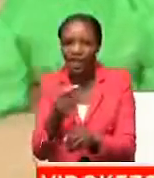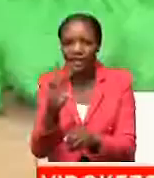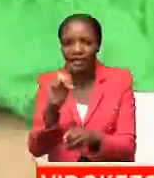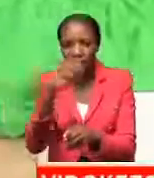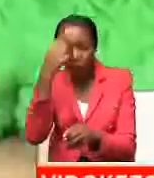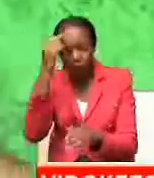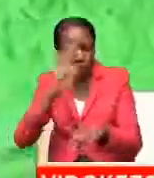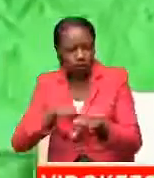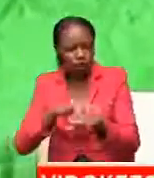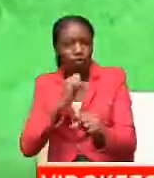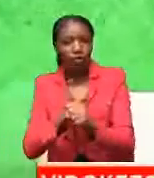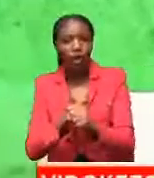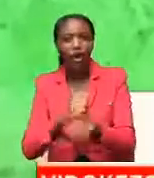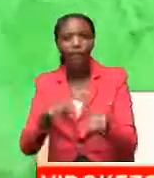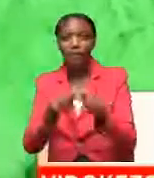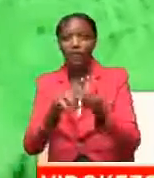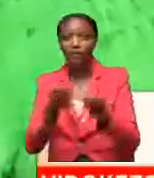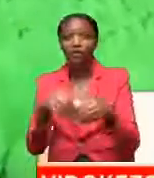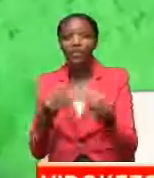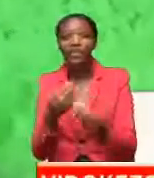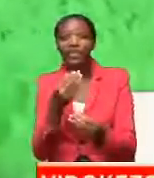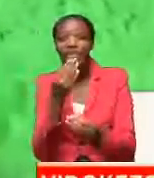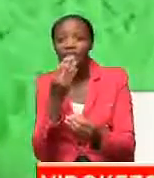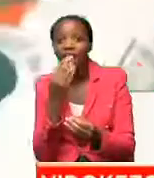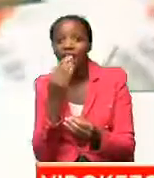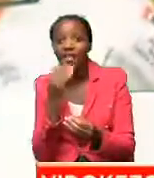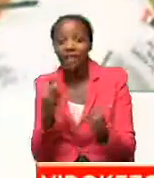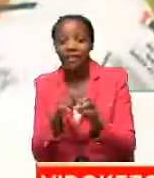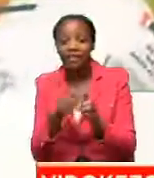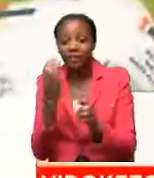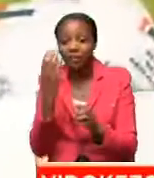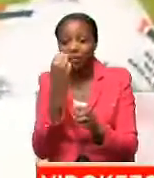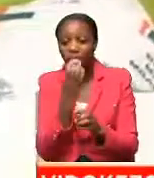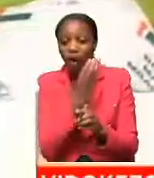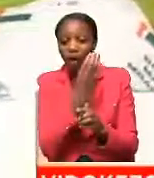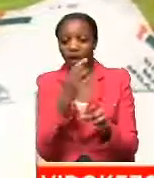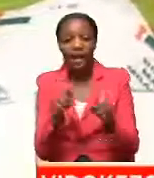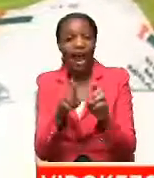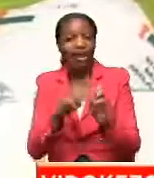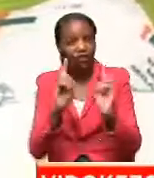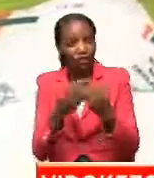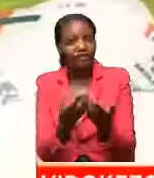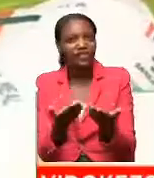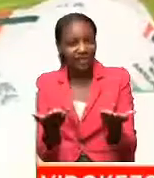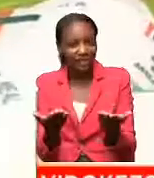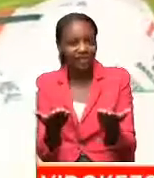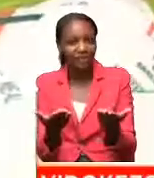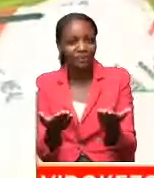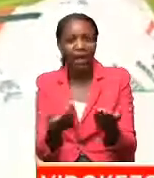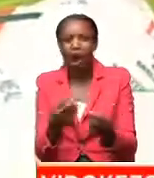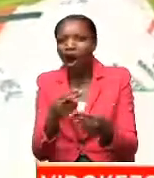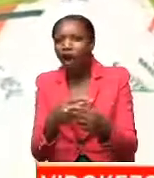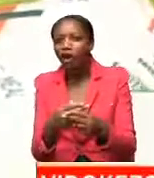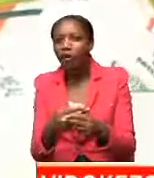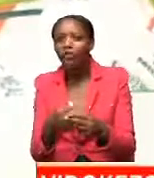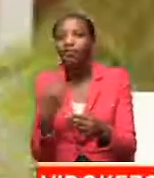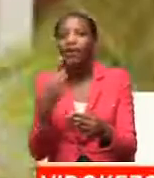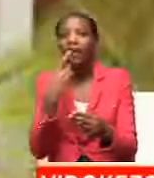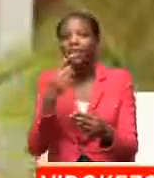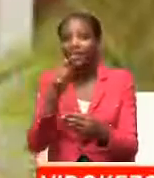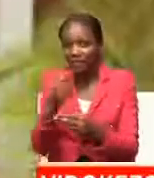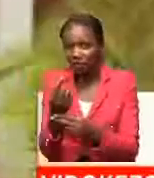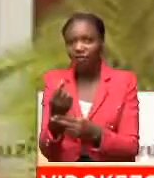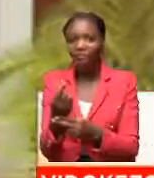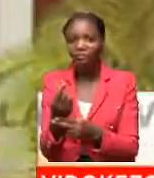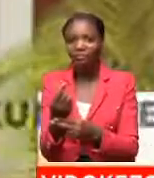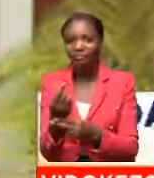hizo zikiwa ni pamoja na sukari, unga na mafuta ya kupikia miongoni mwa vitu zingine, vyote hivi kigalimu shilingi 1100. We